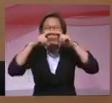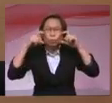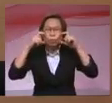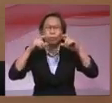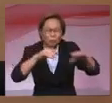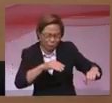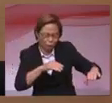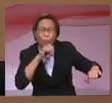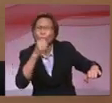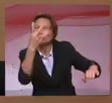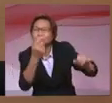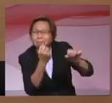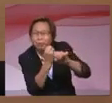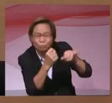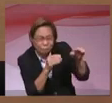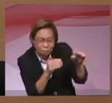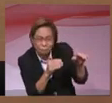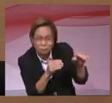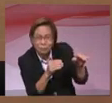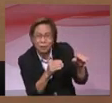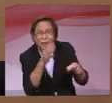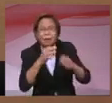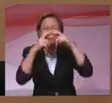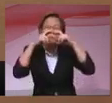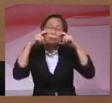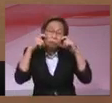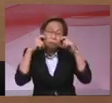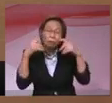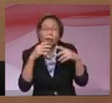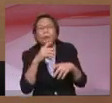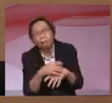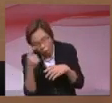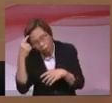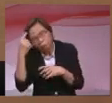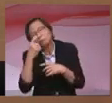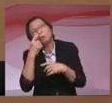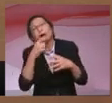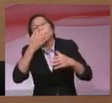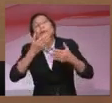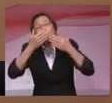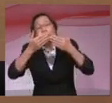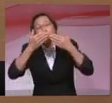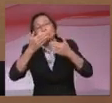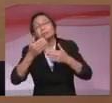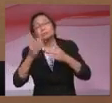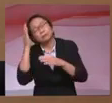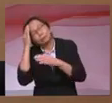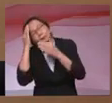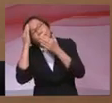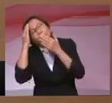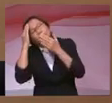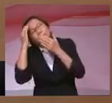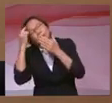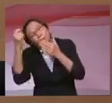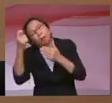Kanak-kanak ni 2 tahun. Kalau pakai topeng muka, saya takut dilemas pula. Kalau mana yang tertidur ke, terlemas.